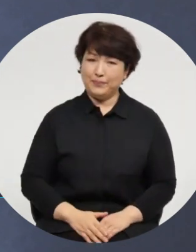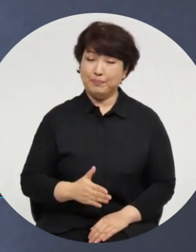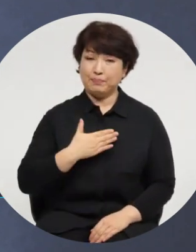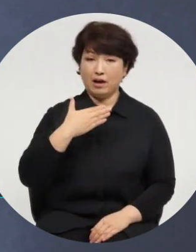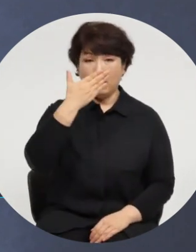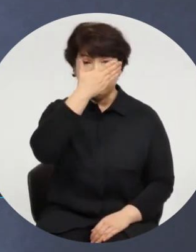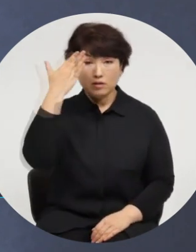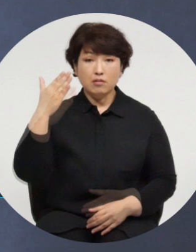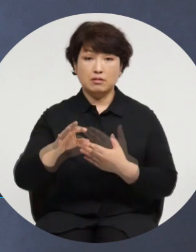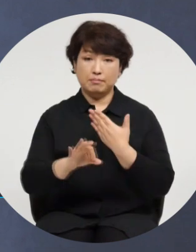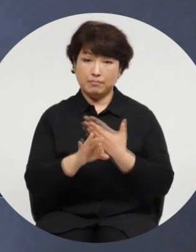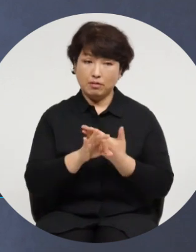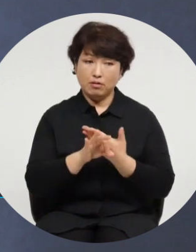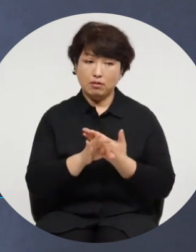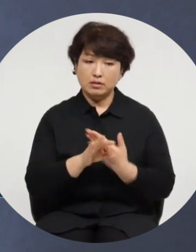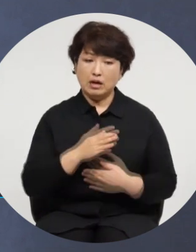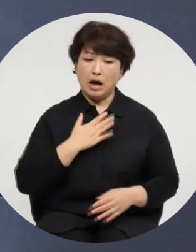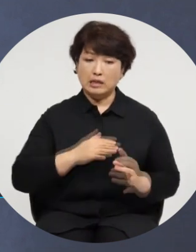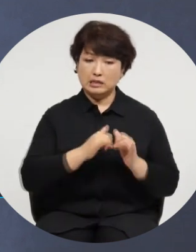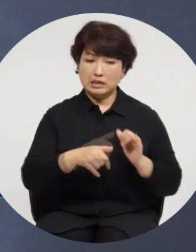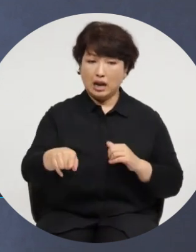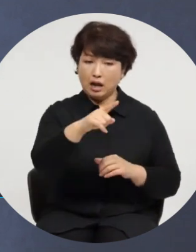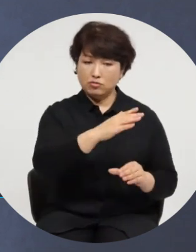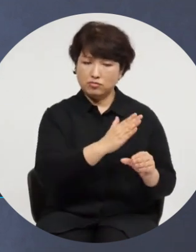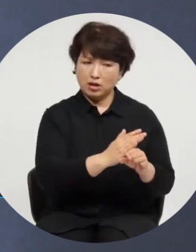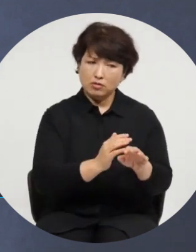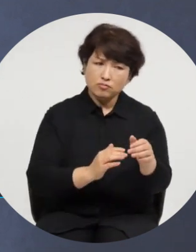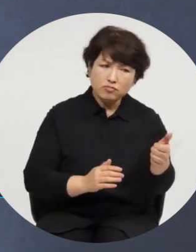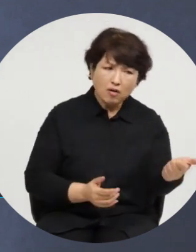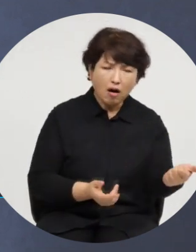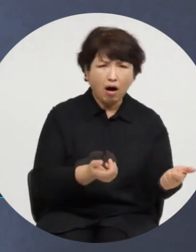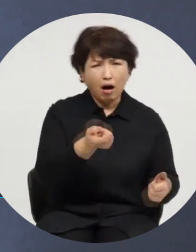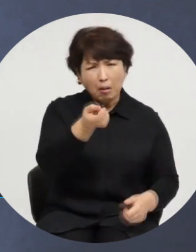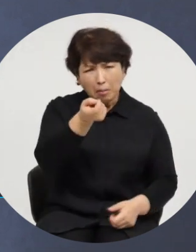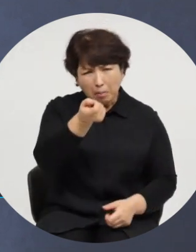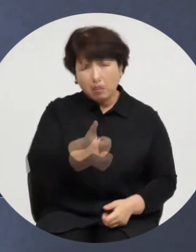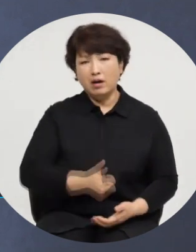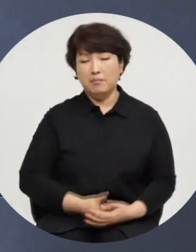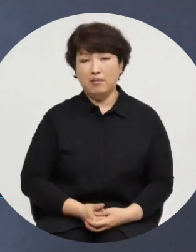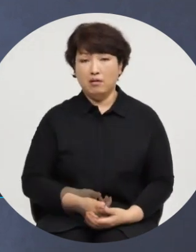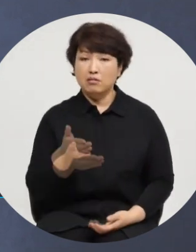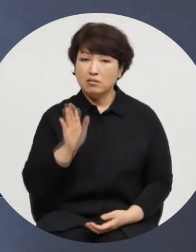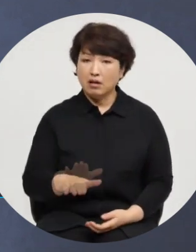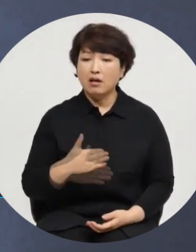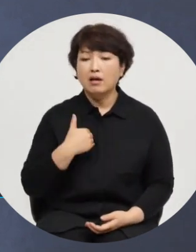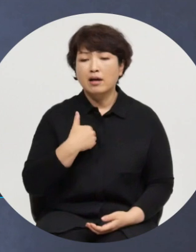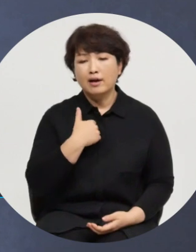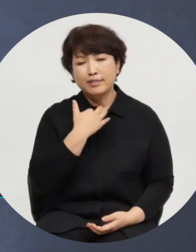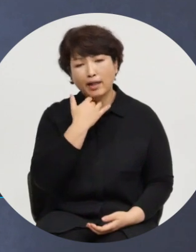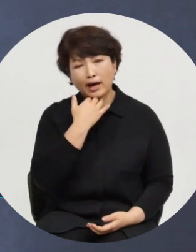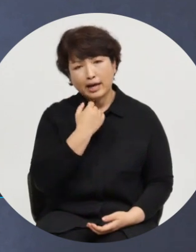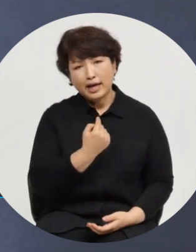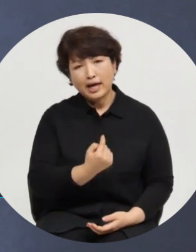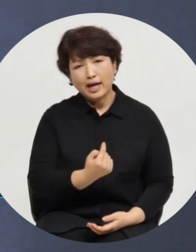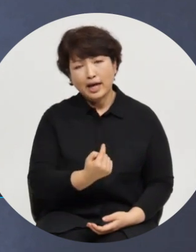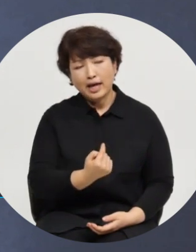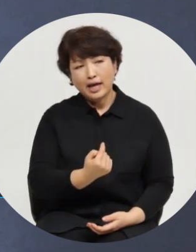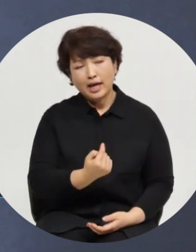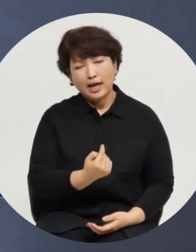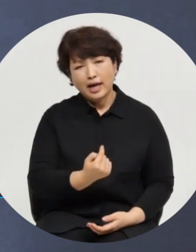내가 젊음 어 내 주위에 내가 아는 사람 저 죽는 사람이 극히 드물어요 그런데 내가 나이가 들면